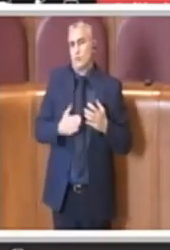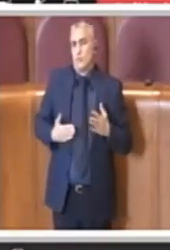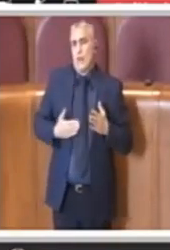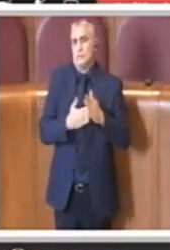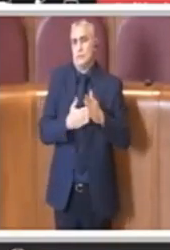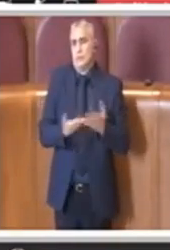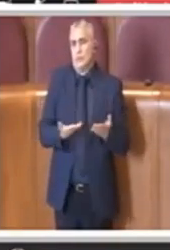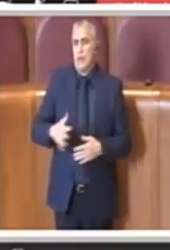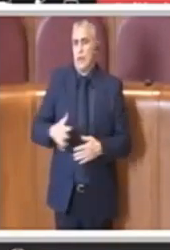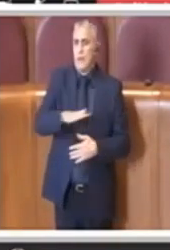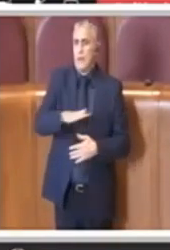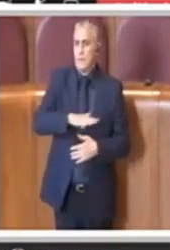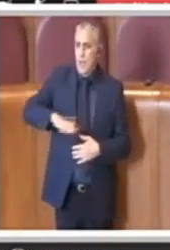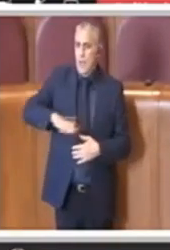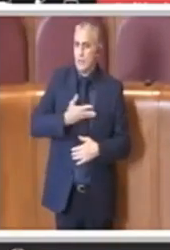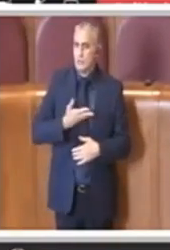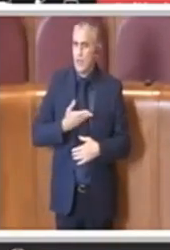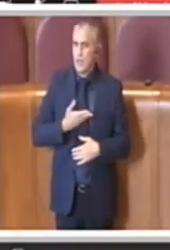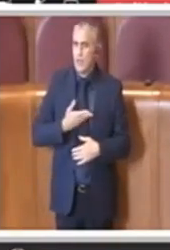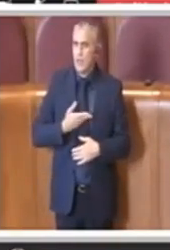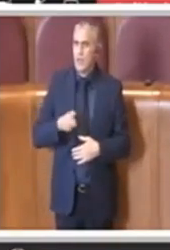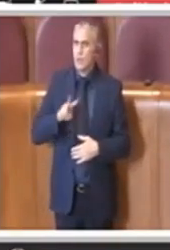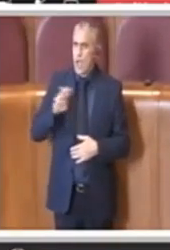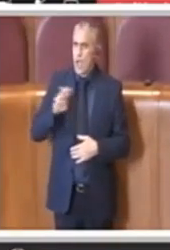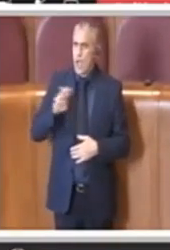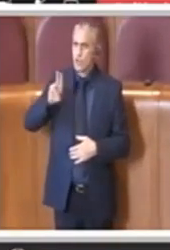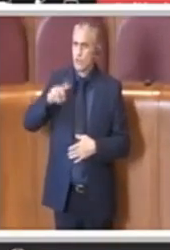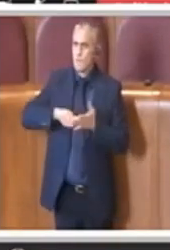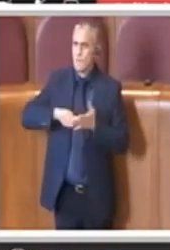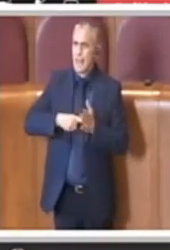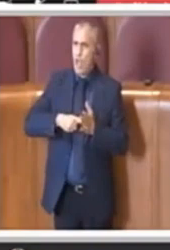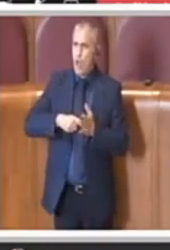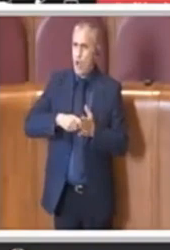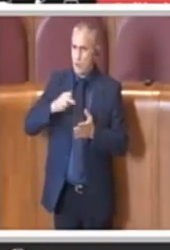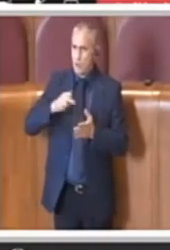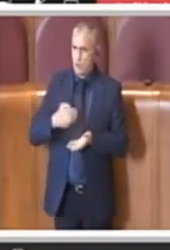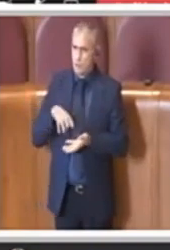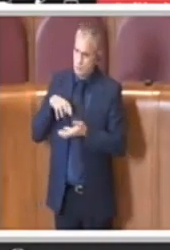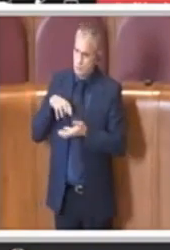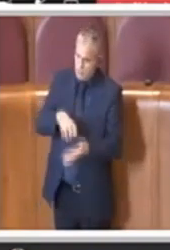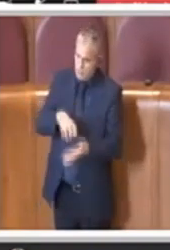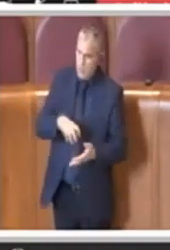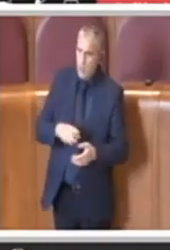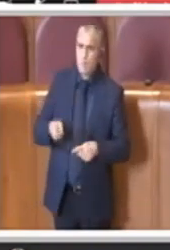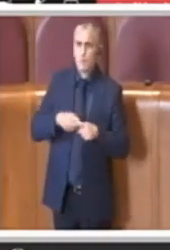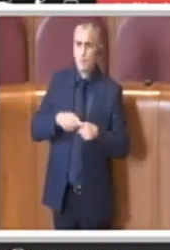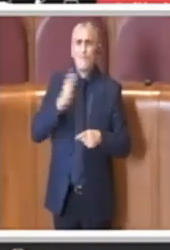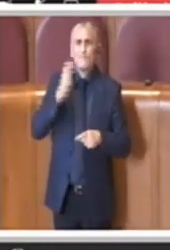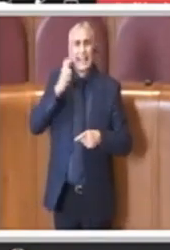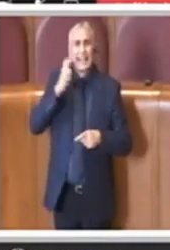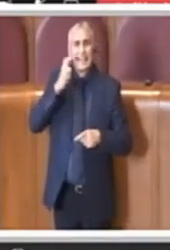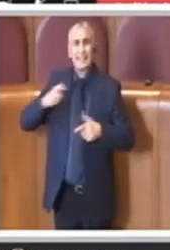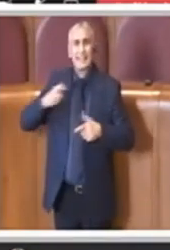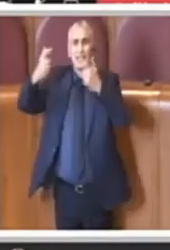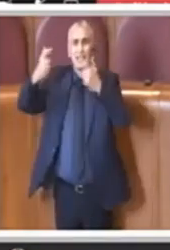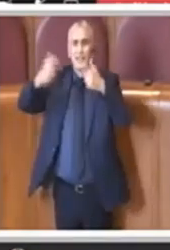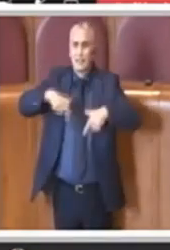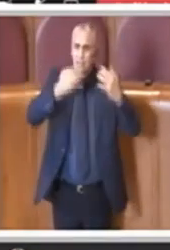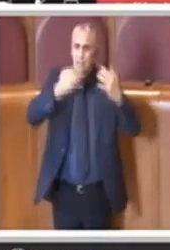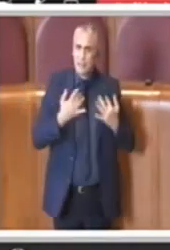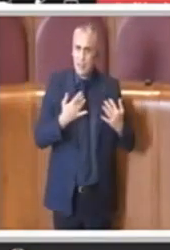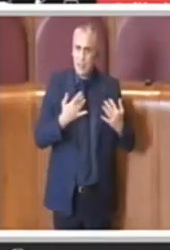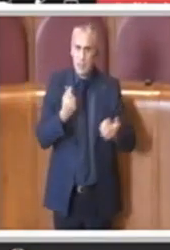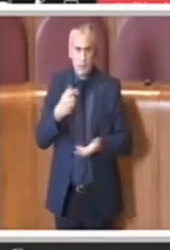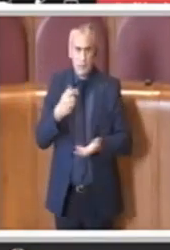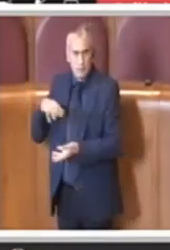dell'ambiente ha investito 100 milioni sulla gestione del verde urbano, un quantitativo di